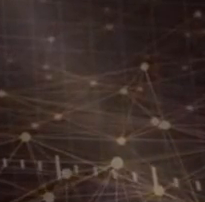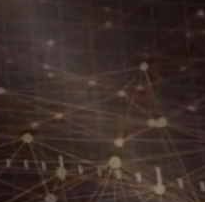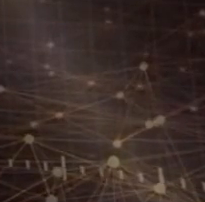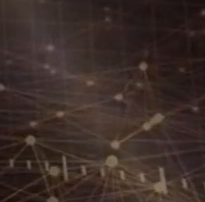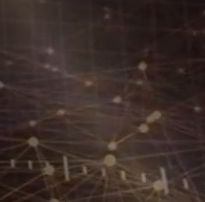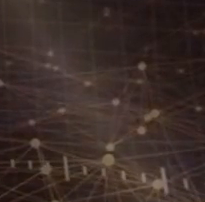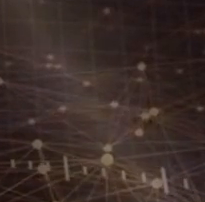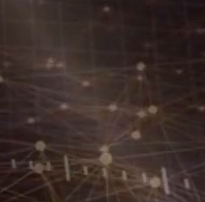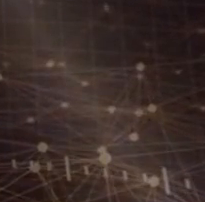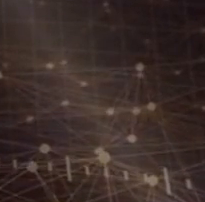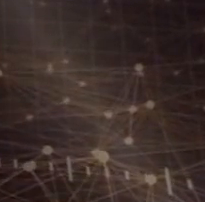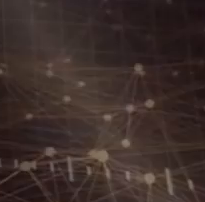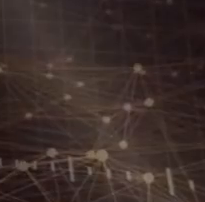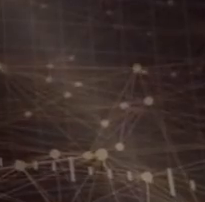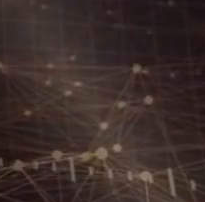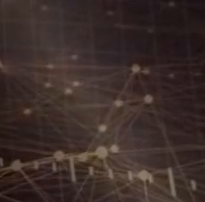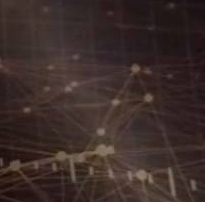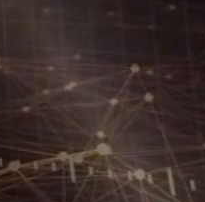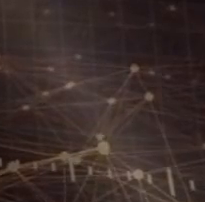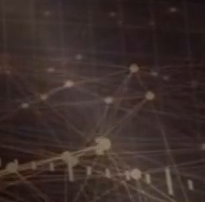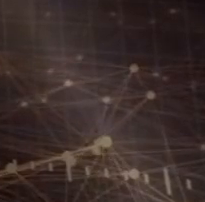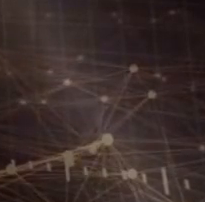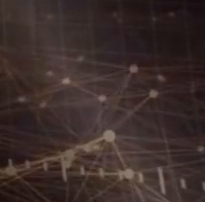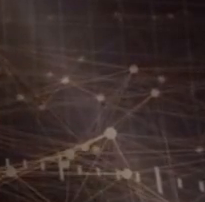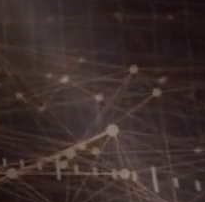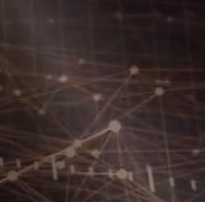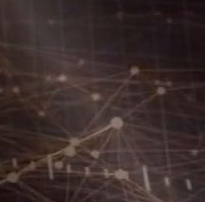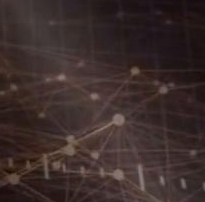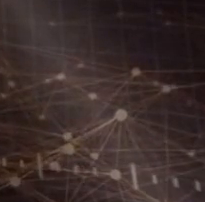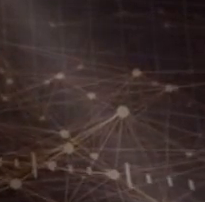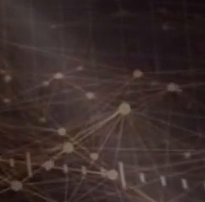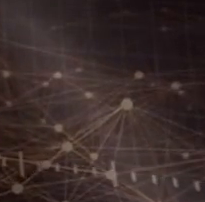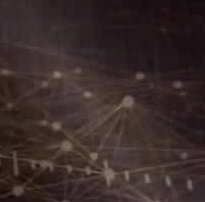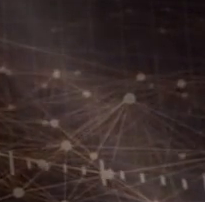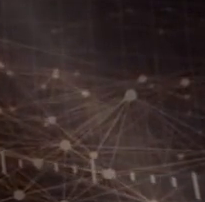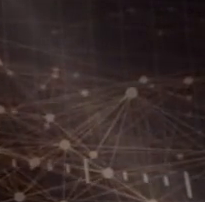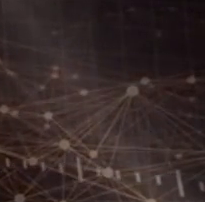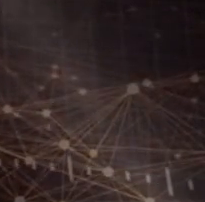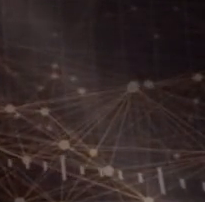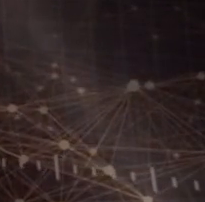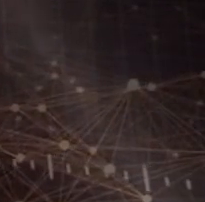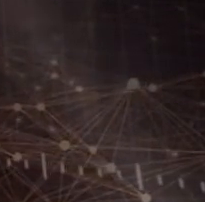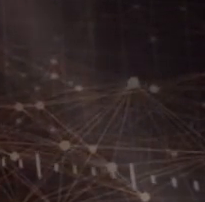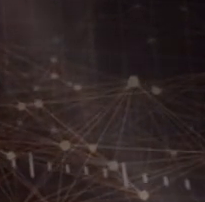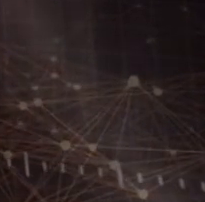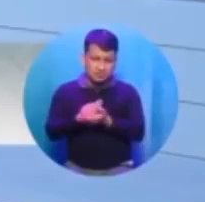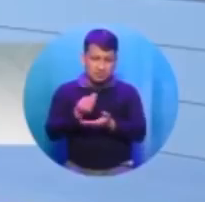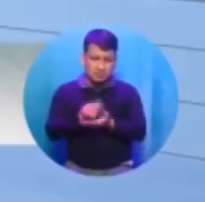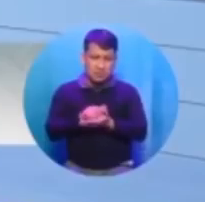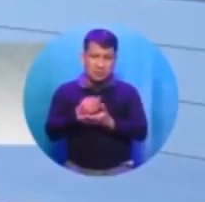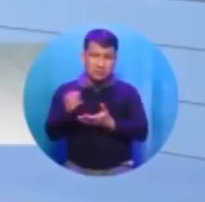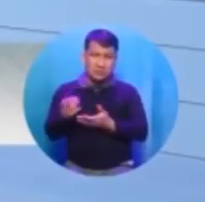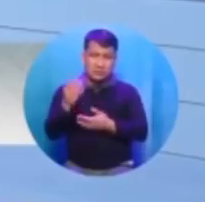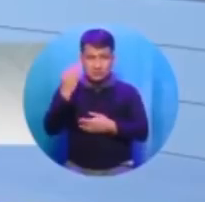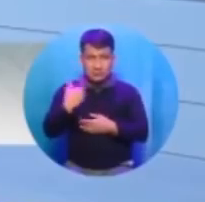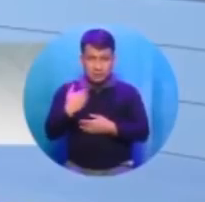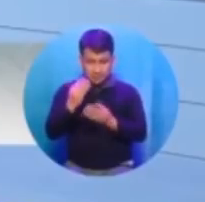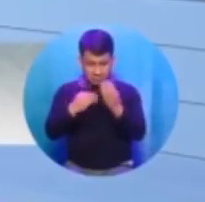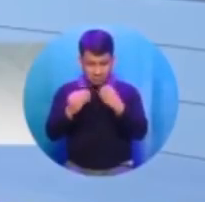dalawa? Usually. Tungkol po sa yung financial, yung kulang sa